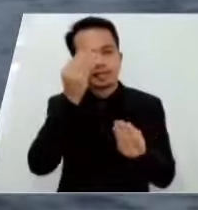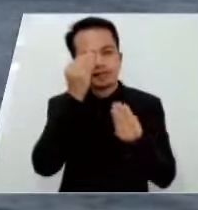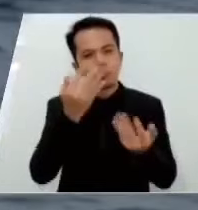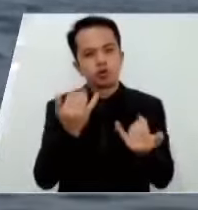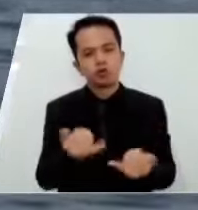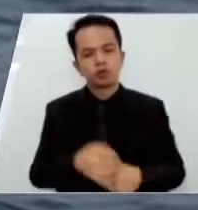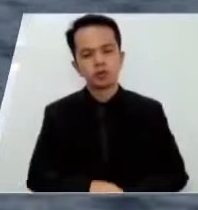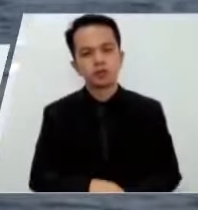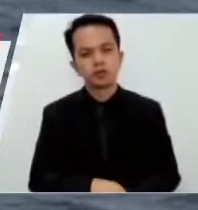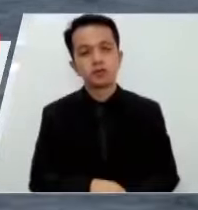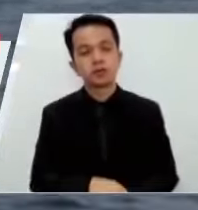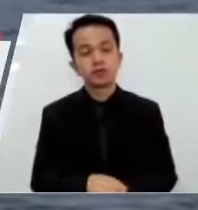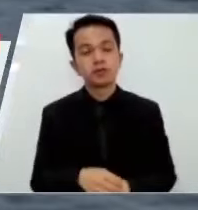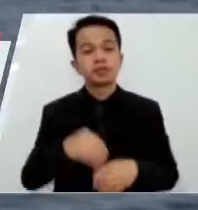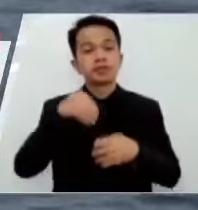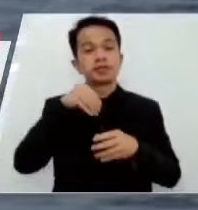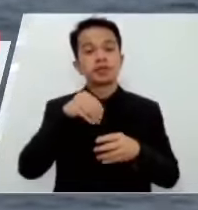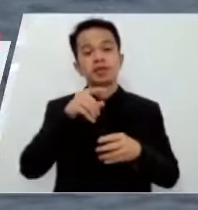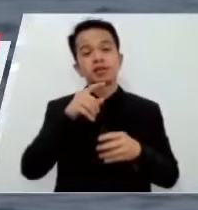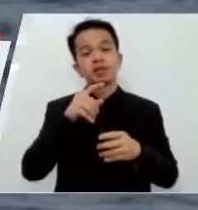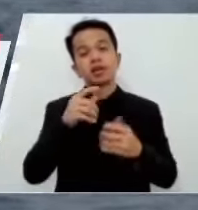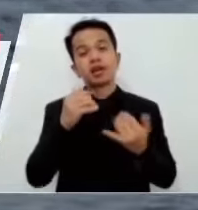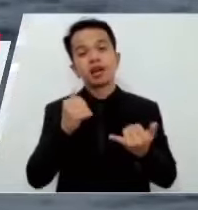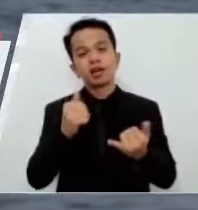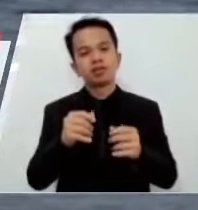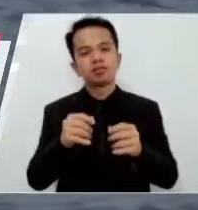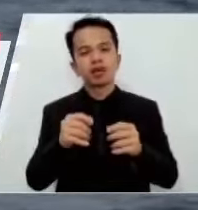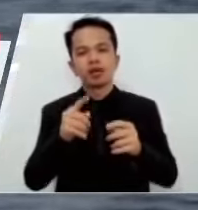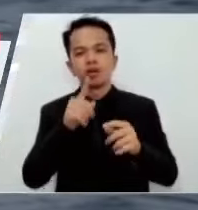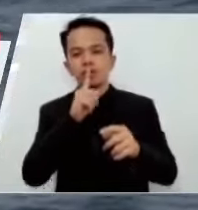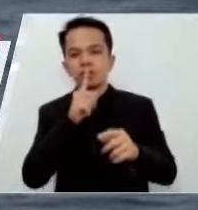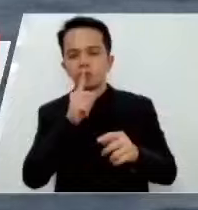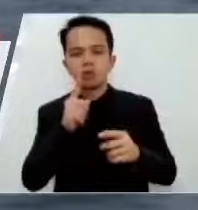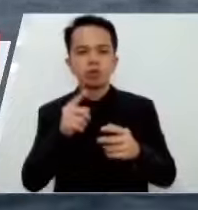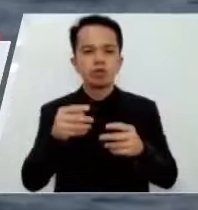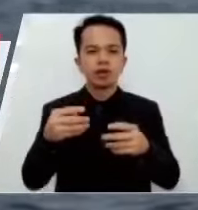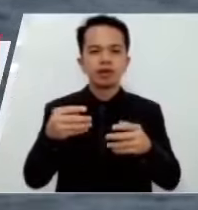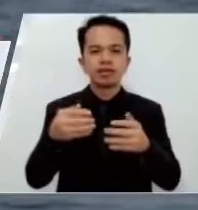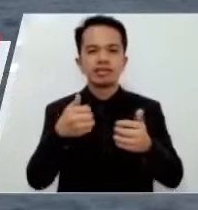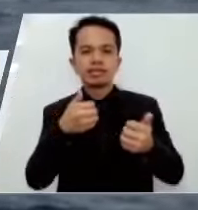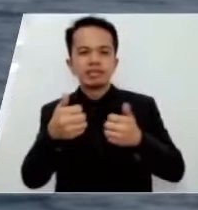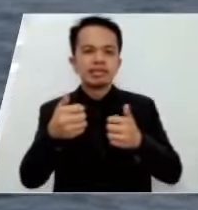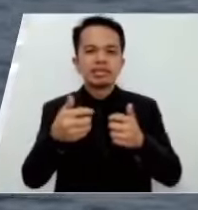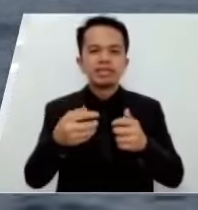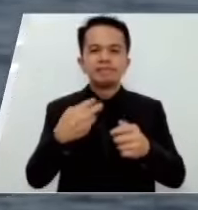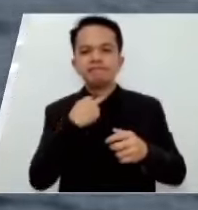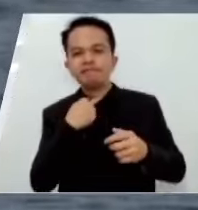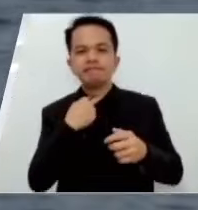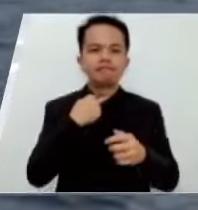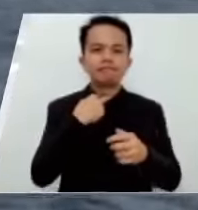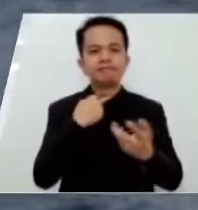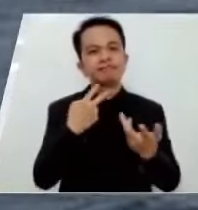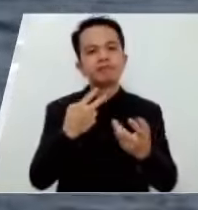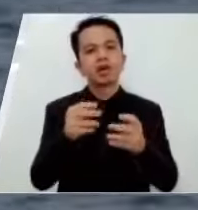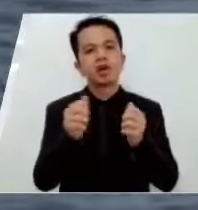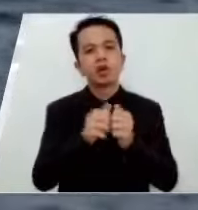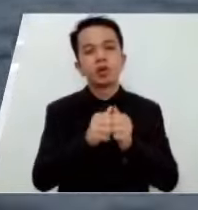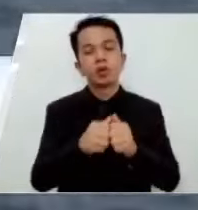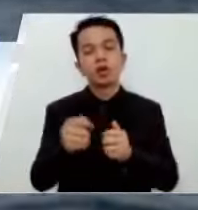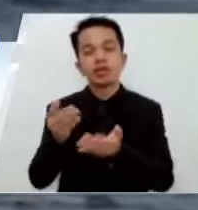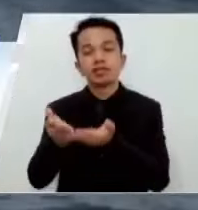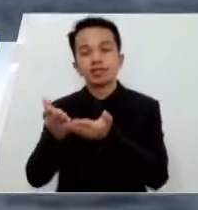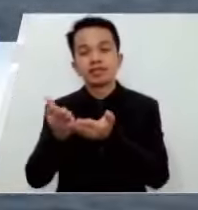Sa loob ng ilang oras na patintero sa daga sa pagitan ng mga barko ng Pilipinas at China, kasama ang Unaiza May 4,